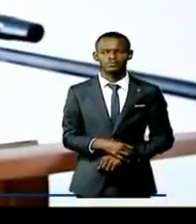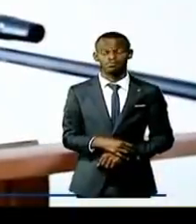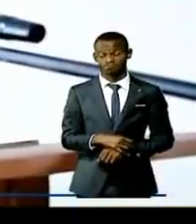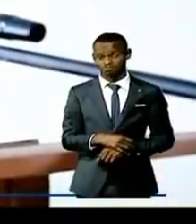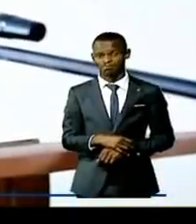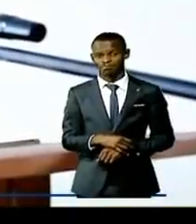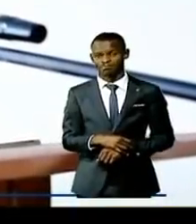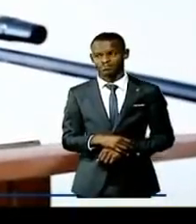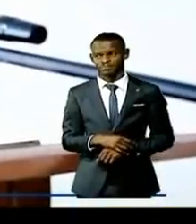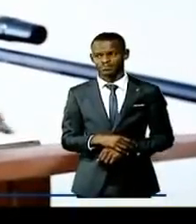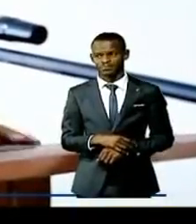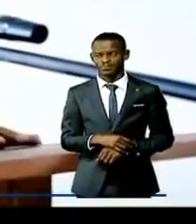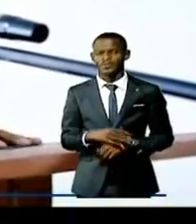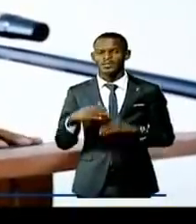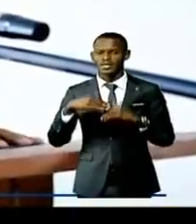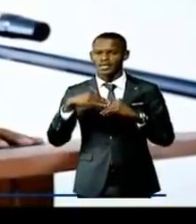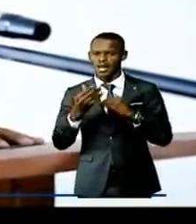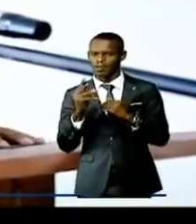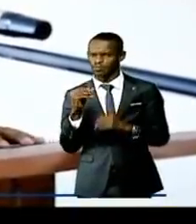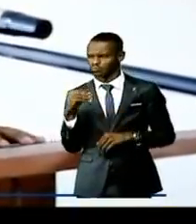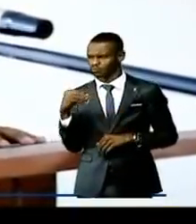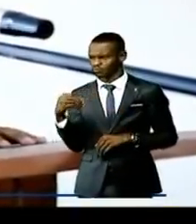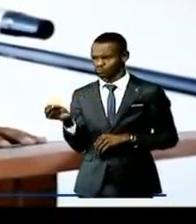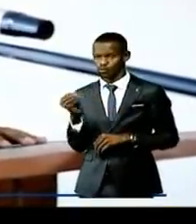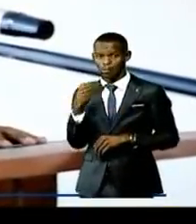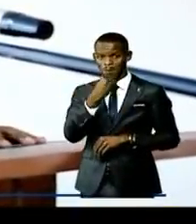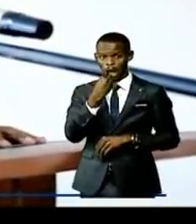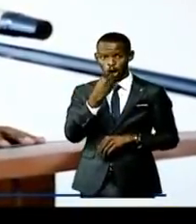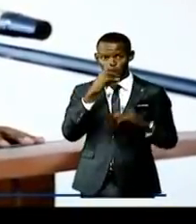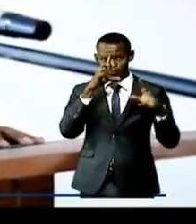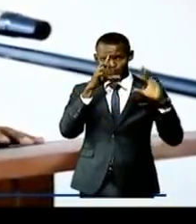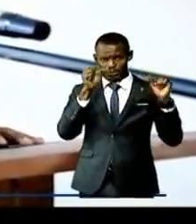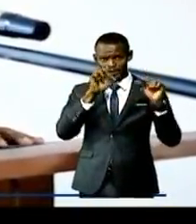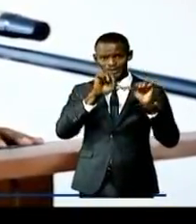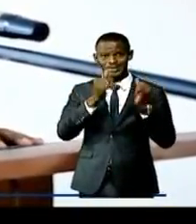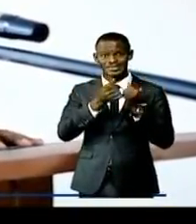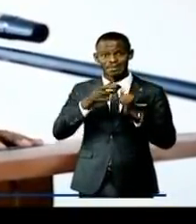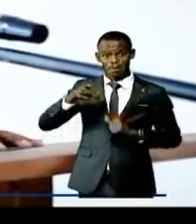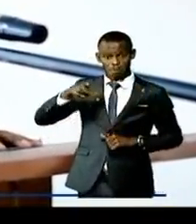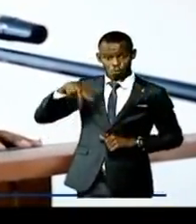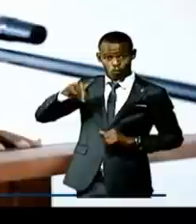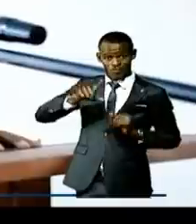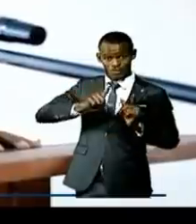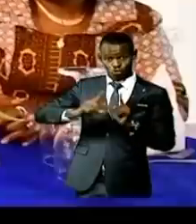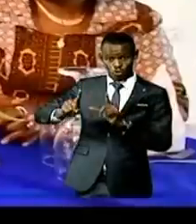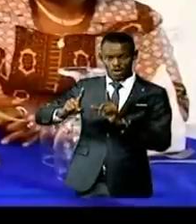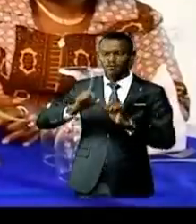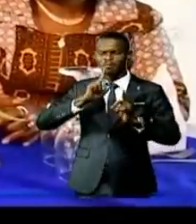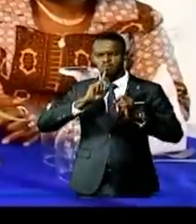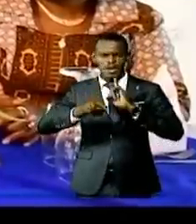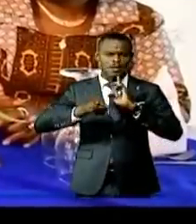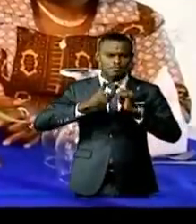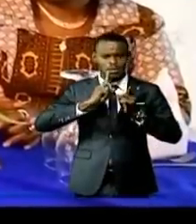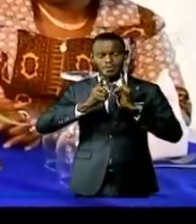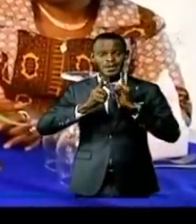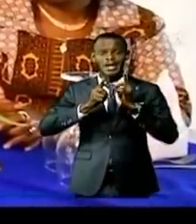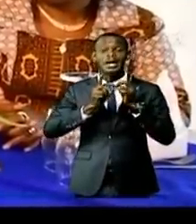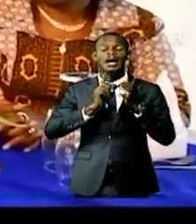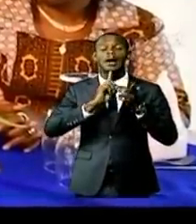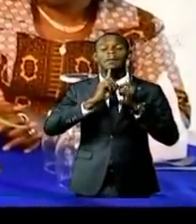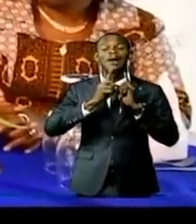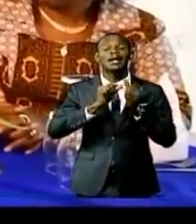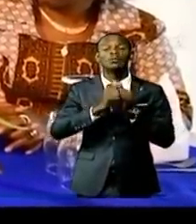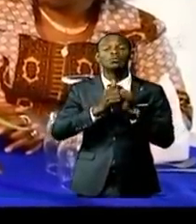Tandis que le président de l'Assemblée provinciale, Louis Kamonyitumbu Mataïla, a axé son allocution sur la paix, gage d'un